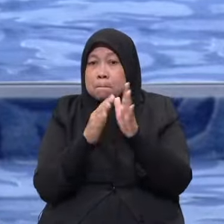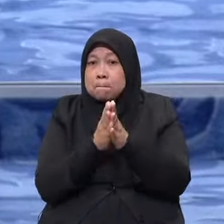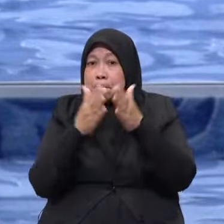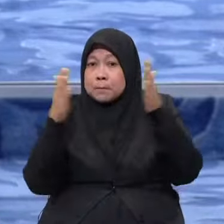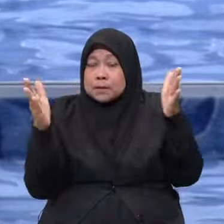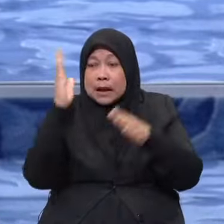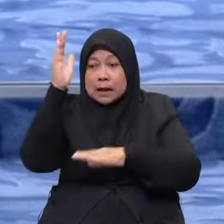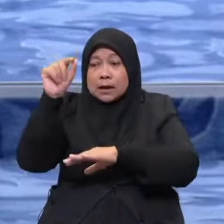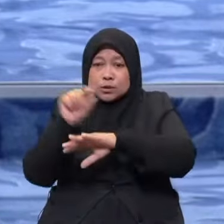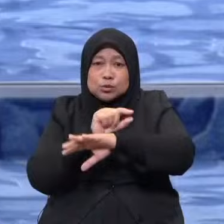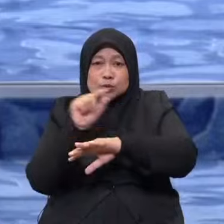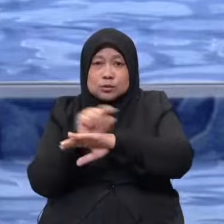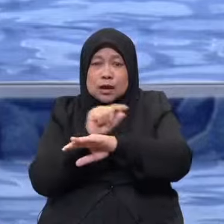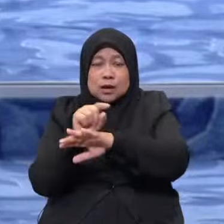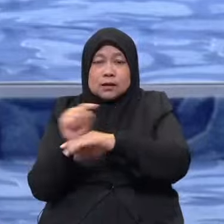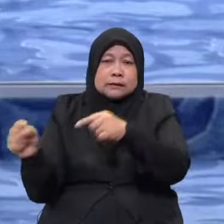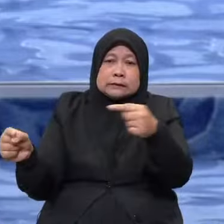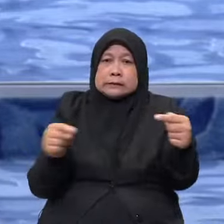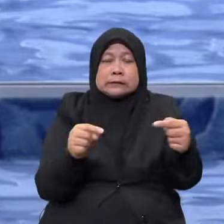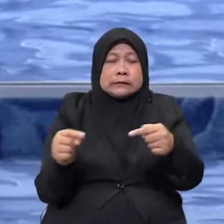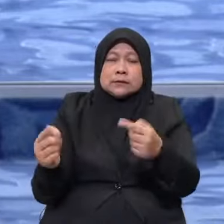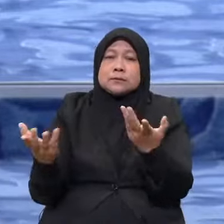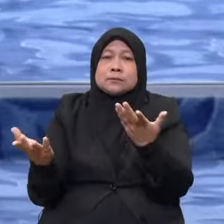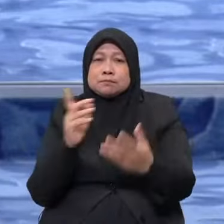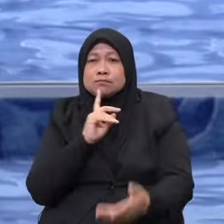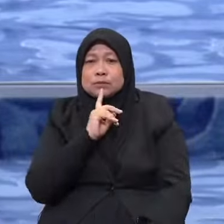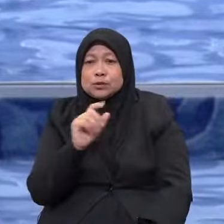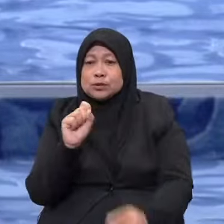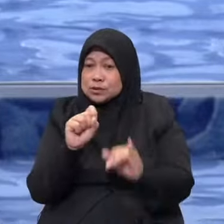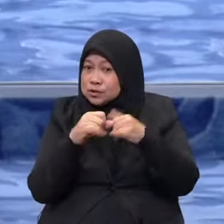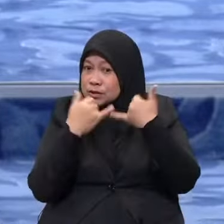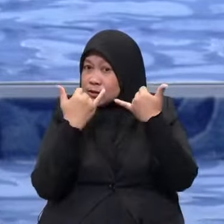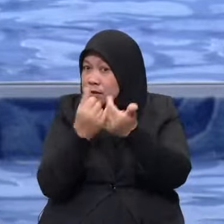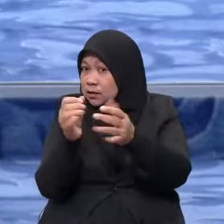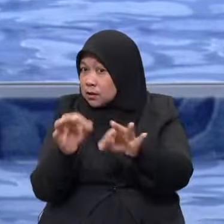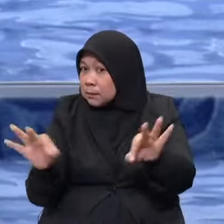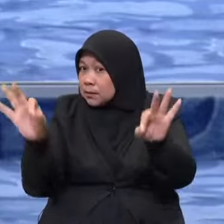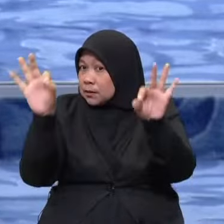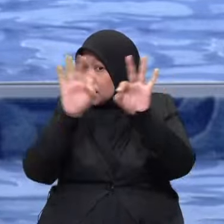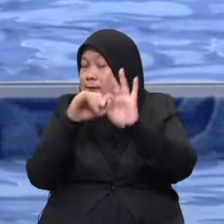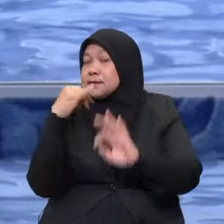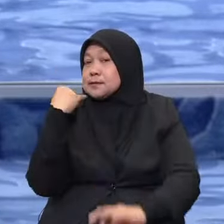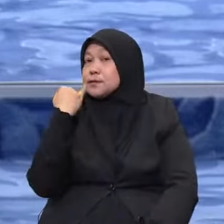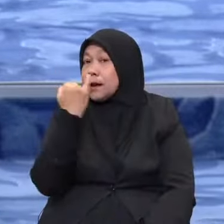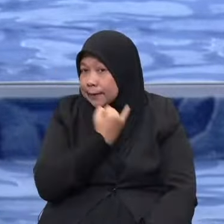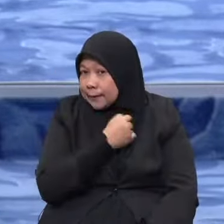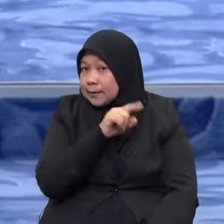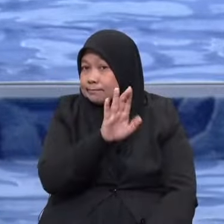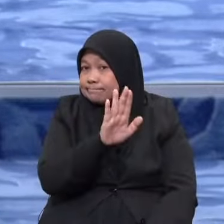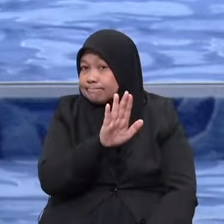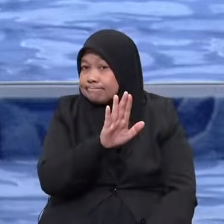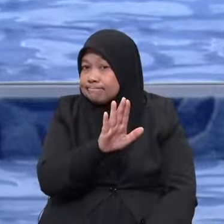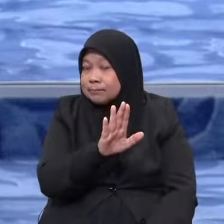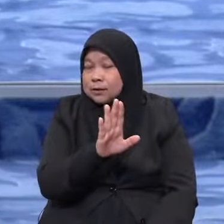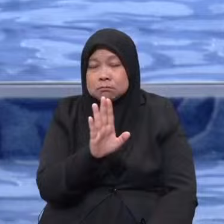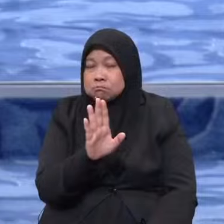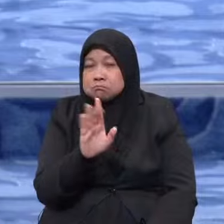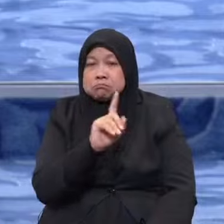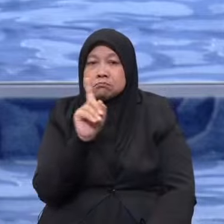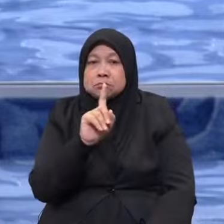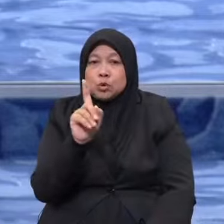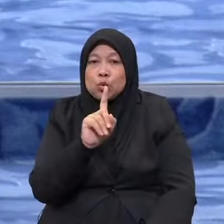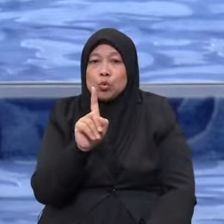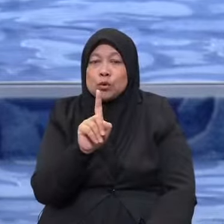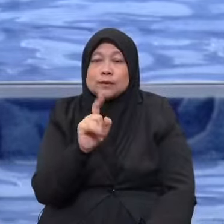yang akan digunakan menyerang. Saya bila saya sebut, kalau syarikat itu ada kepentingan di Israel. Ya, itu bukan keputusan